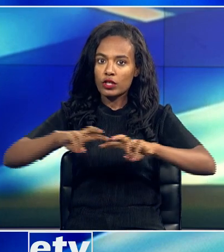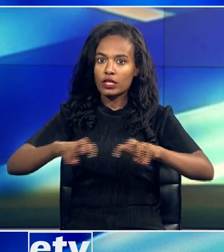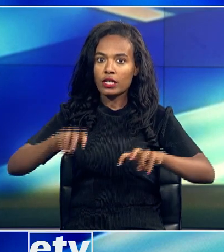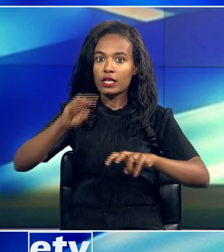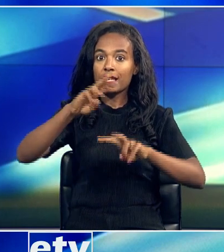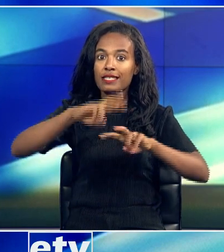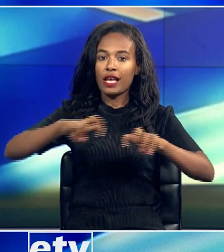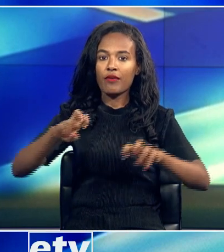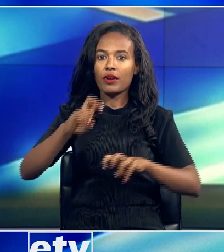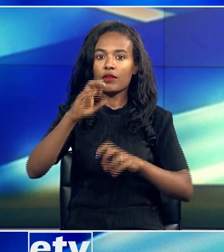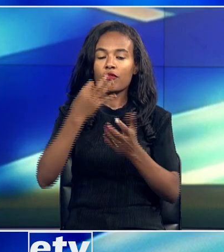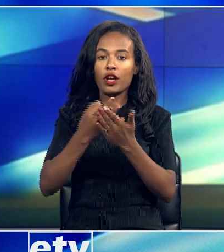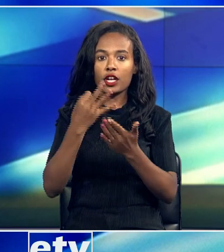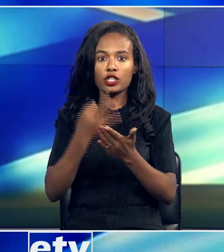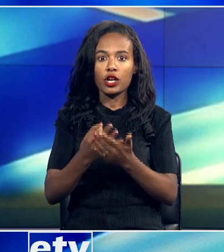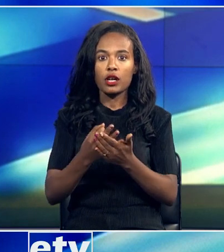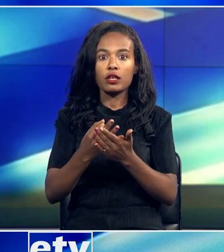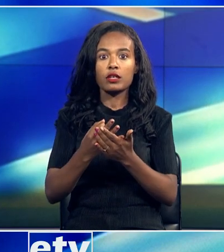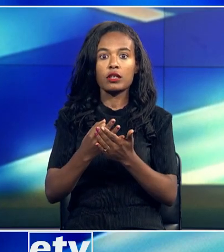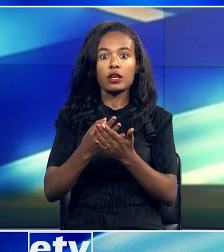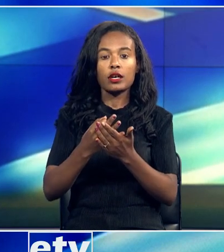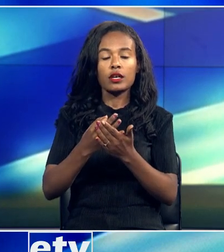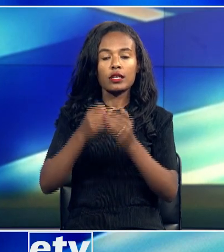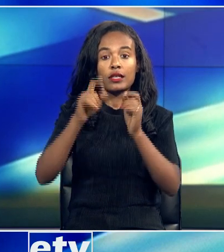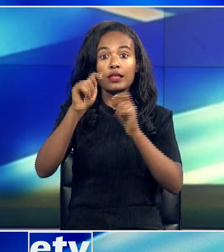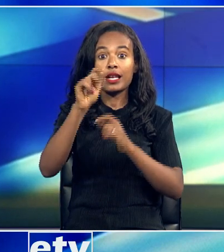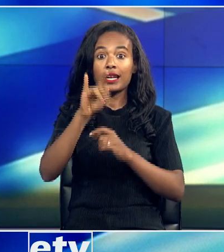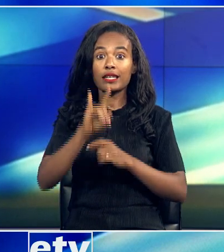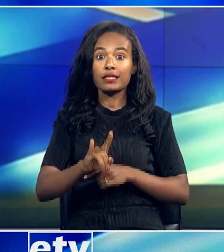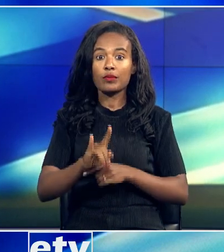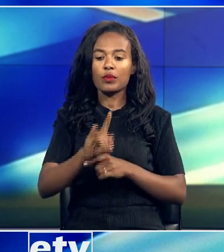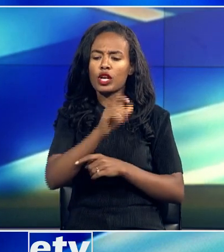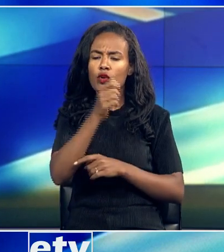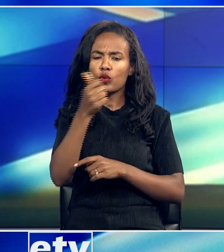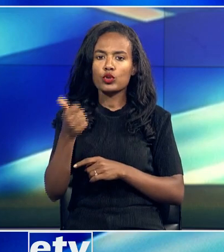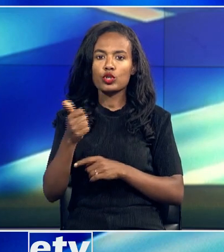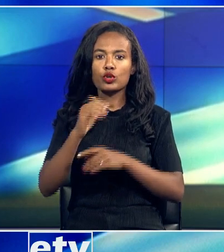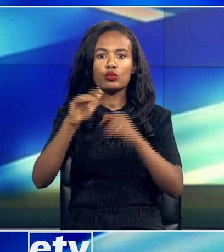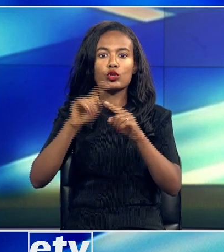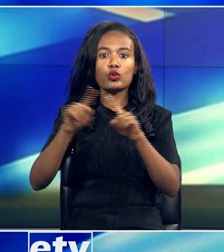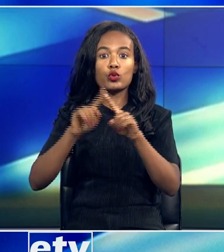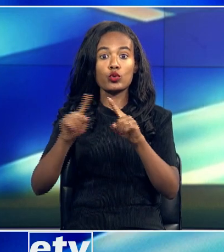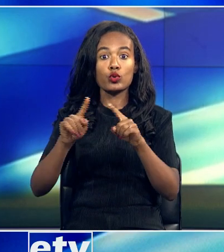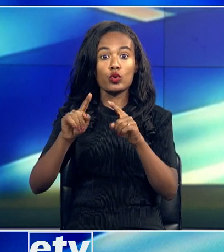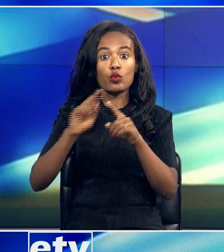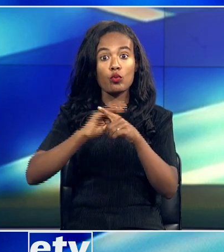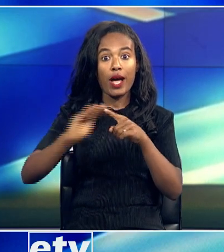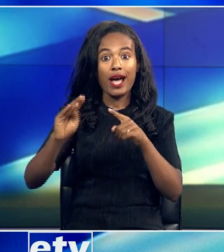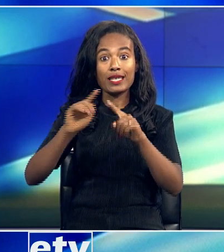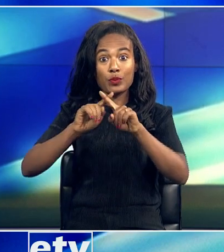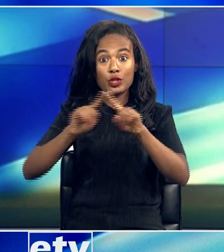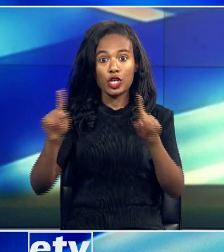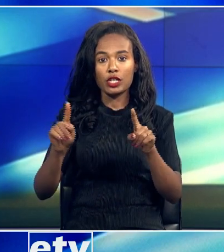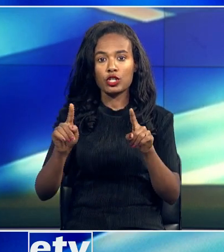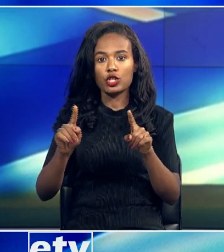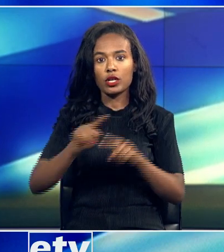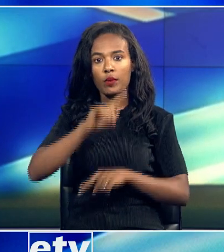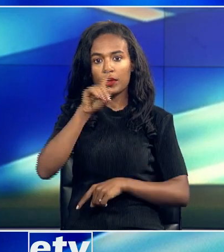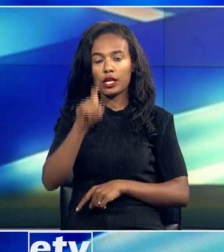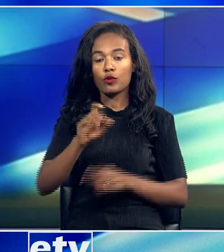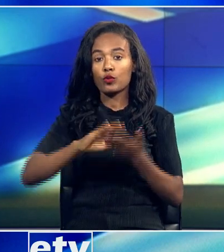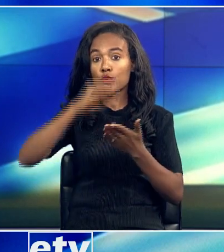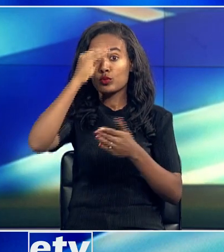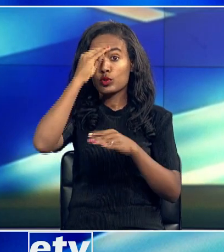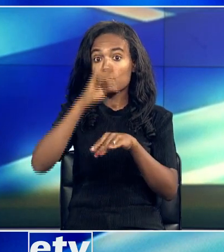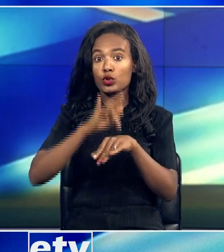ክራይም፣ ፋይናንሻል ክራይም፣ ቴሮሪዝም፣ የሰዎች ዝውውር፣ ሌሎችም እንዲሁ ልዩ ሙያ ወይም ስፔሻላይዜሽን የሚጠይቁ ትምህርቶች